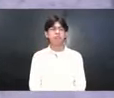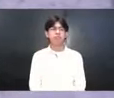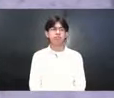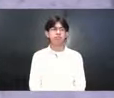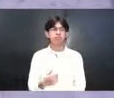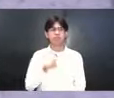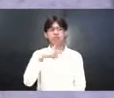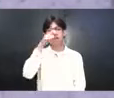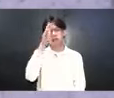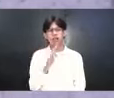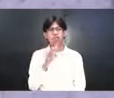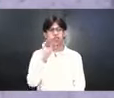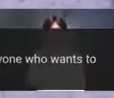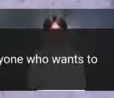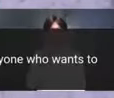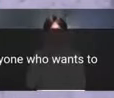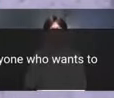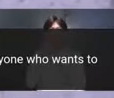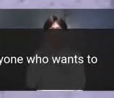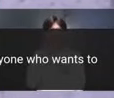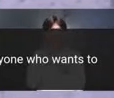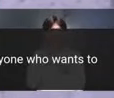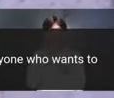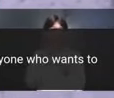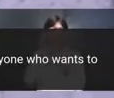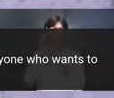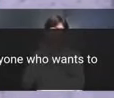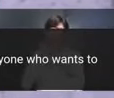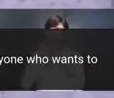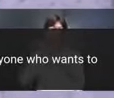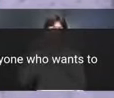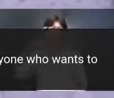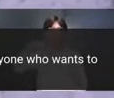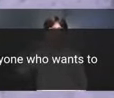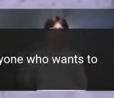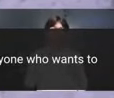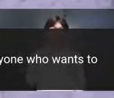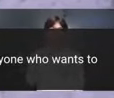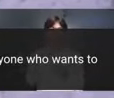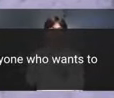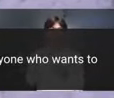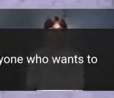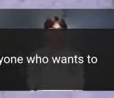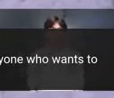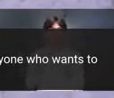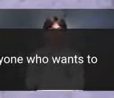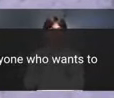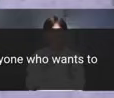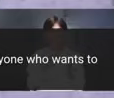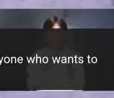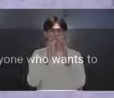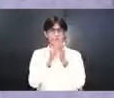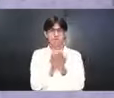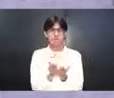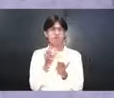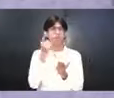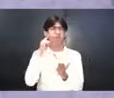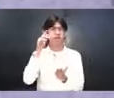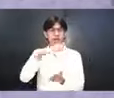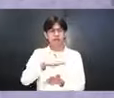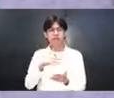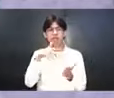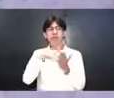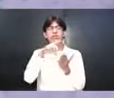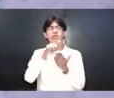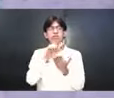ng Diyos. This book is for all of us. This book is for you so that you will go